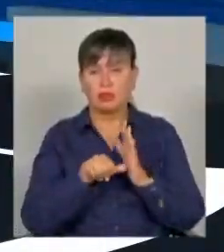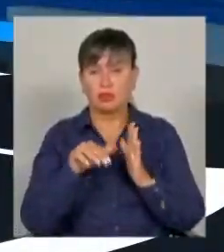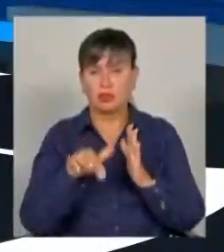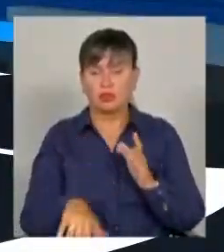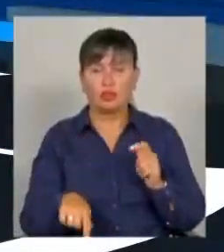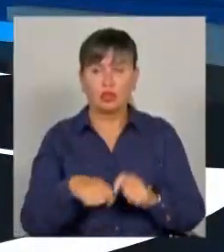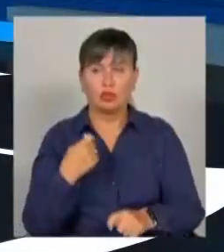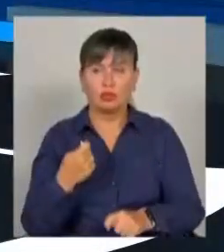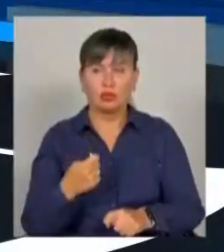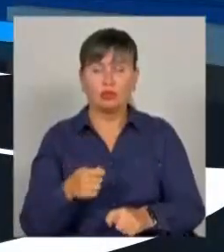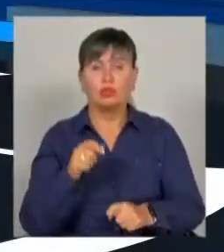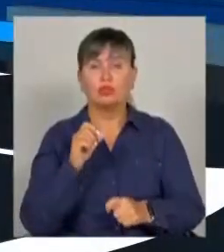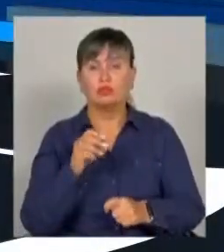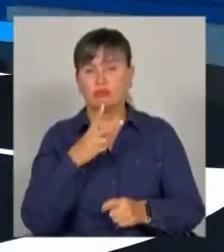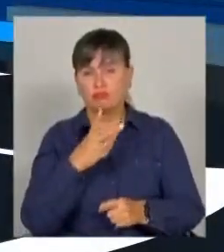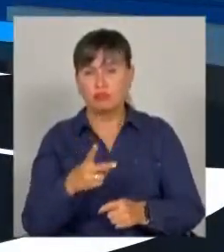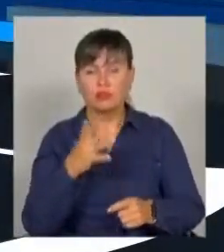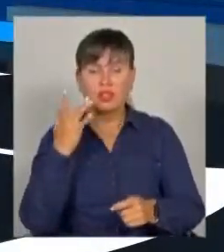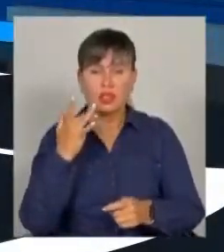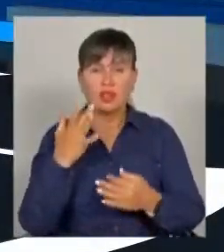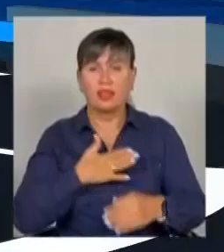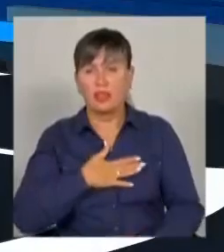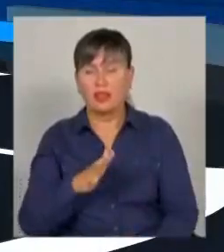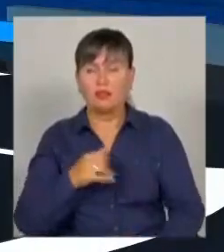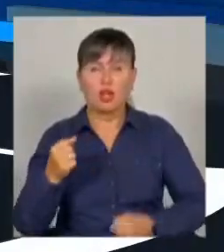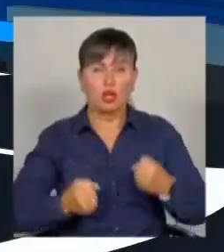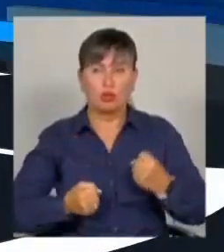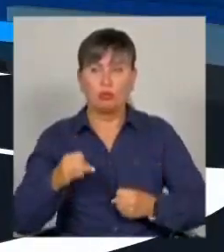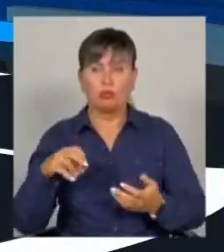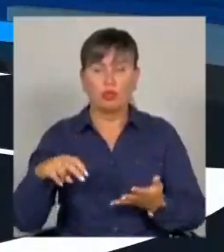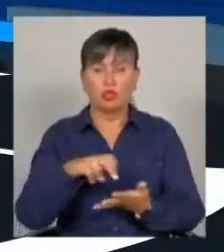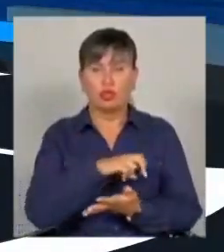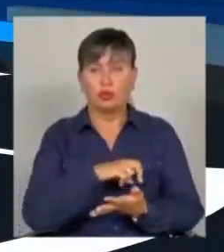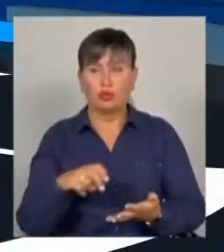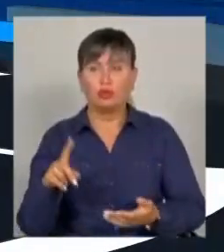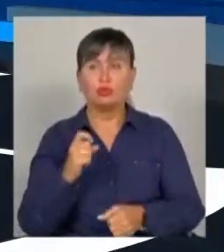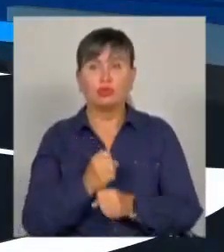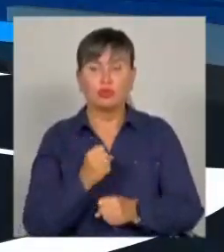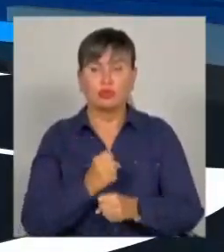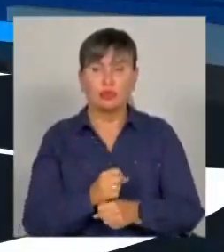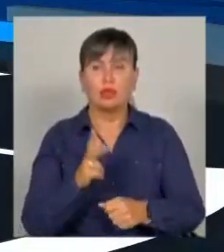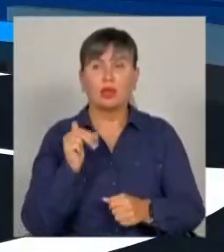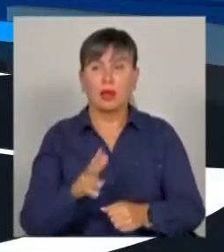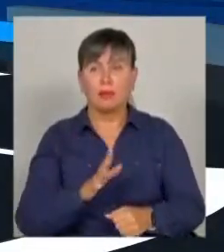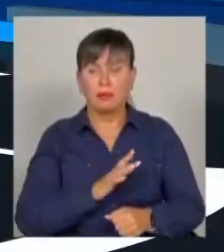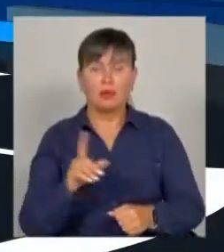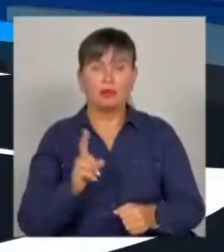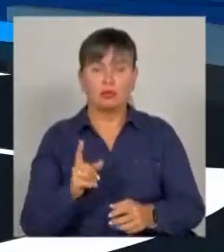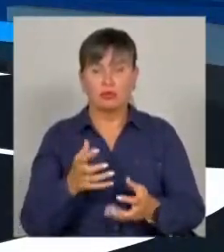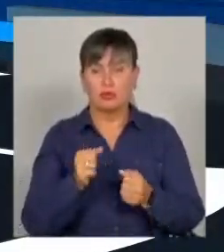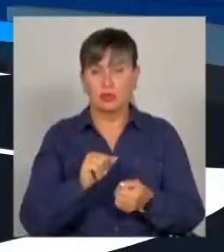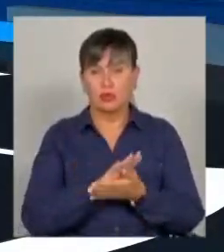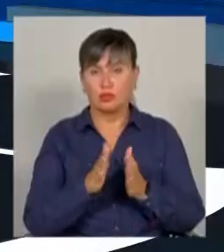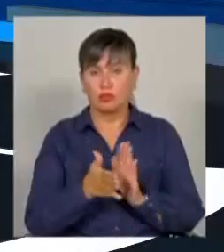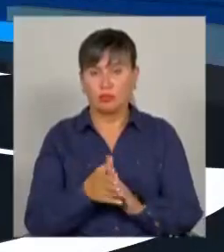6000 нарушений, чем и обусловлено постоянное недовольство автолюбителей и пешеходов. Что делать и как быть, чтобы взять ситуацию